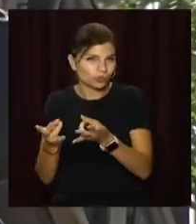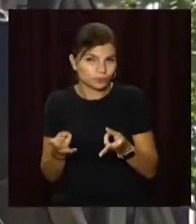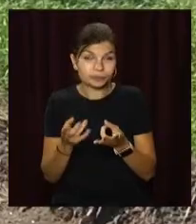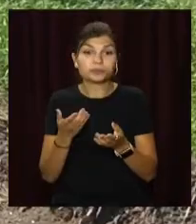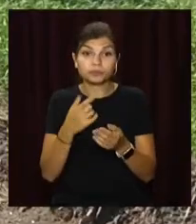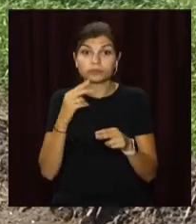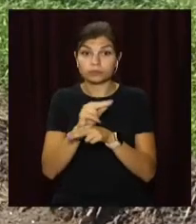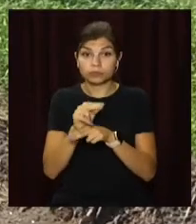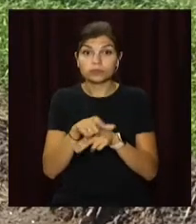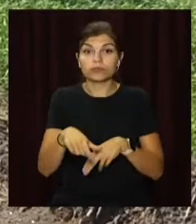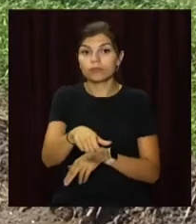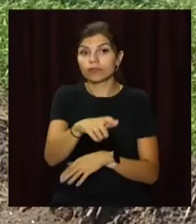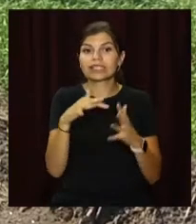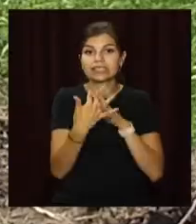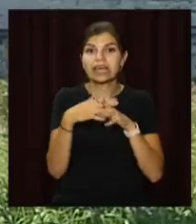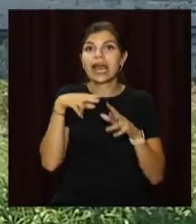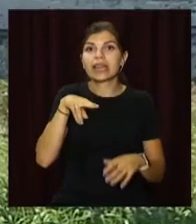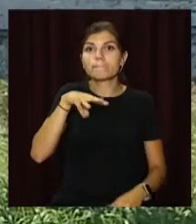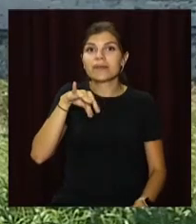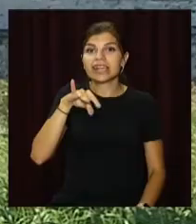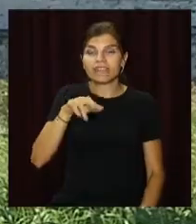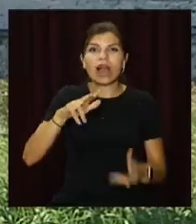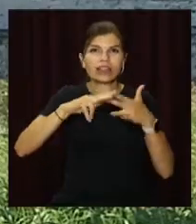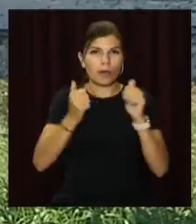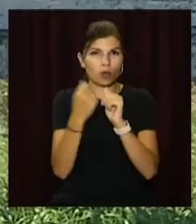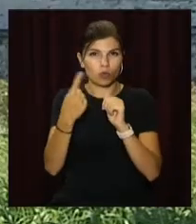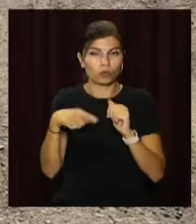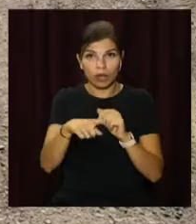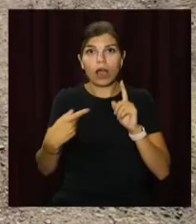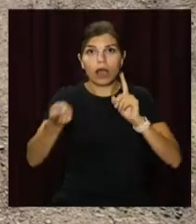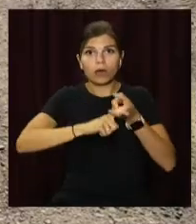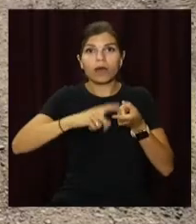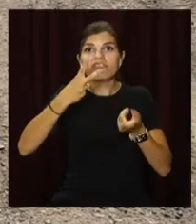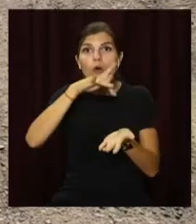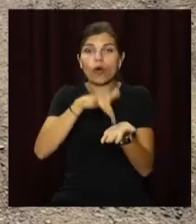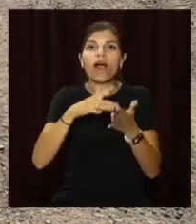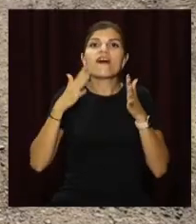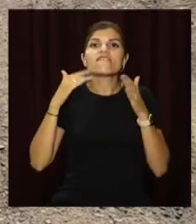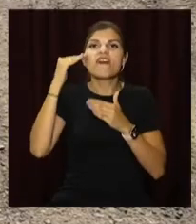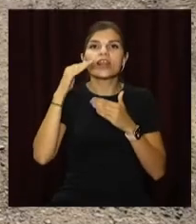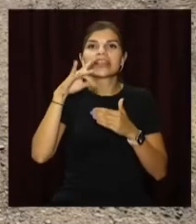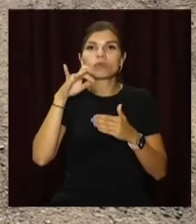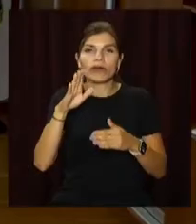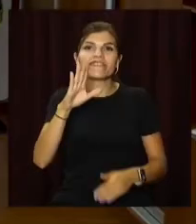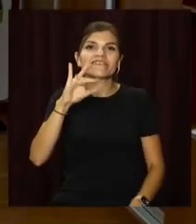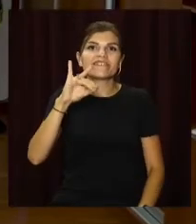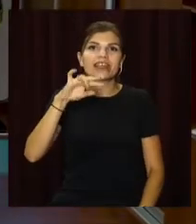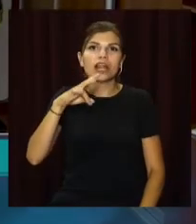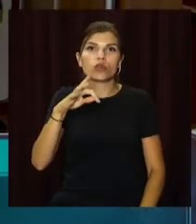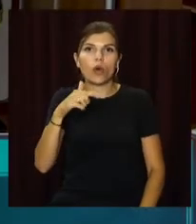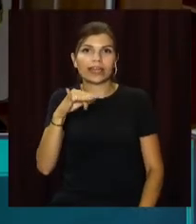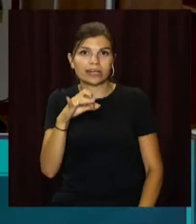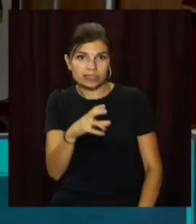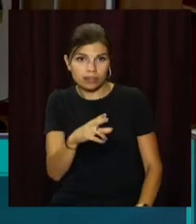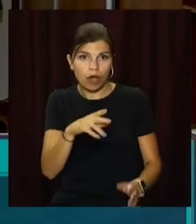масштабний капітальний ремонт дороги поблизу села Дмитрівка Кам'янського району. Вона з'єднує два міста – Верхньодніпровськ і Вільногірськ. Зараз